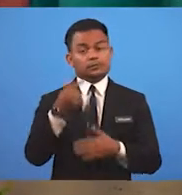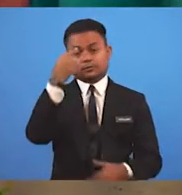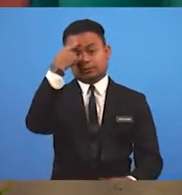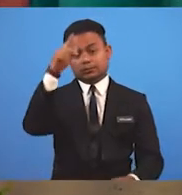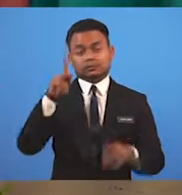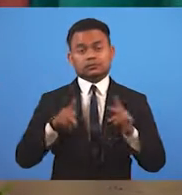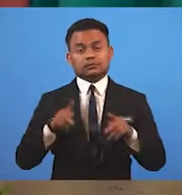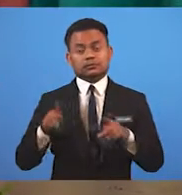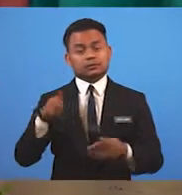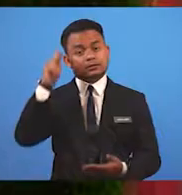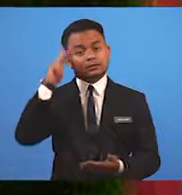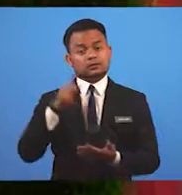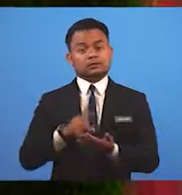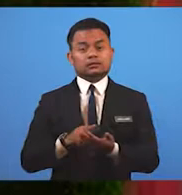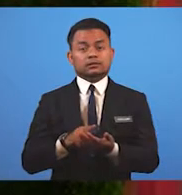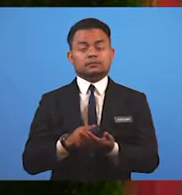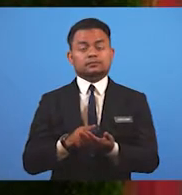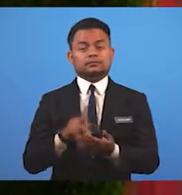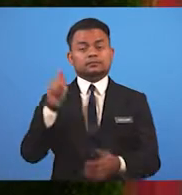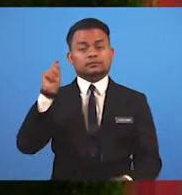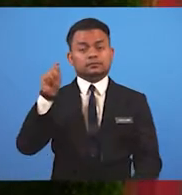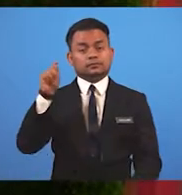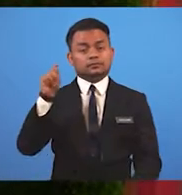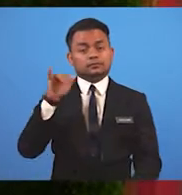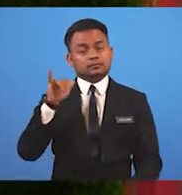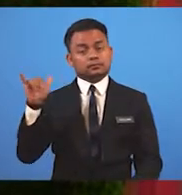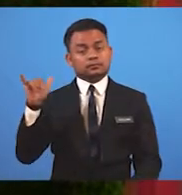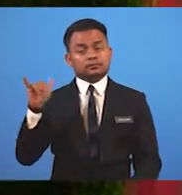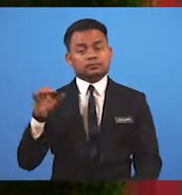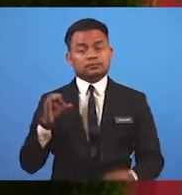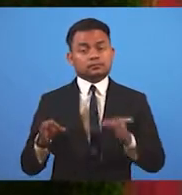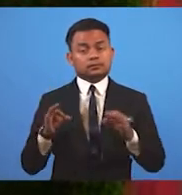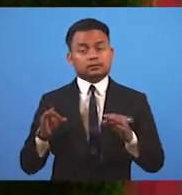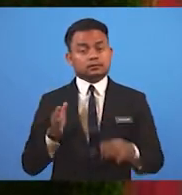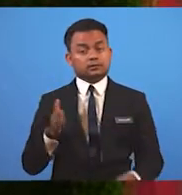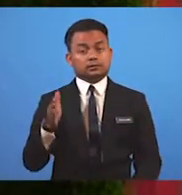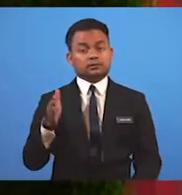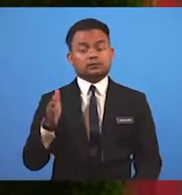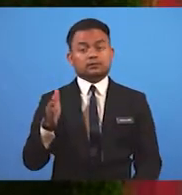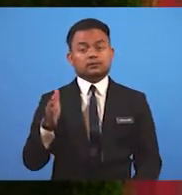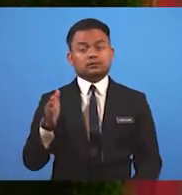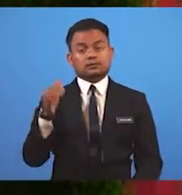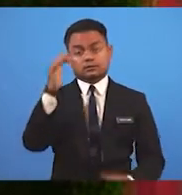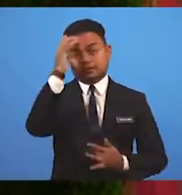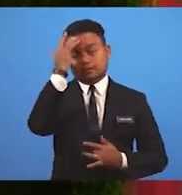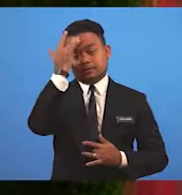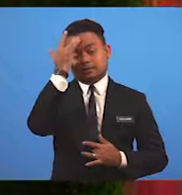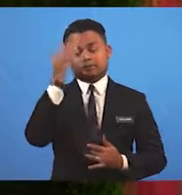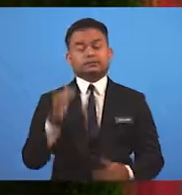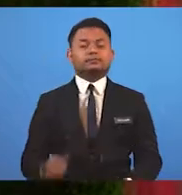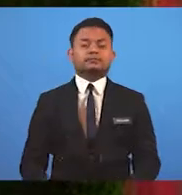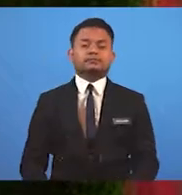SECS iaitu second, digunakan bagi fungsi output dalam bahasa